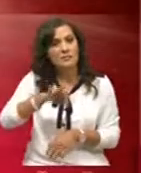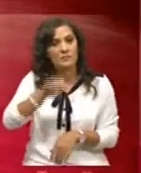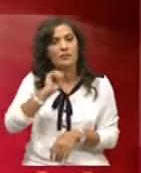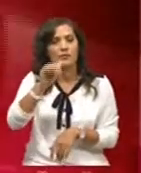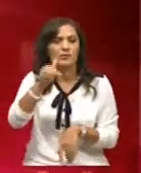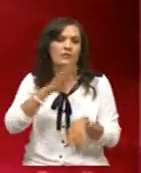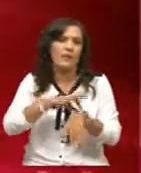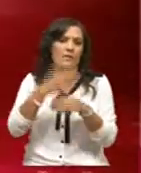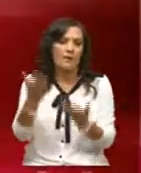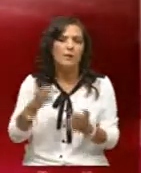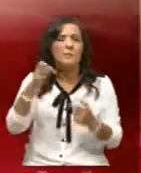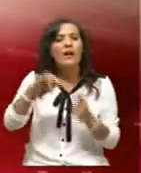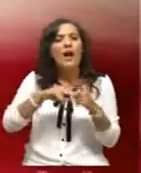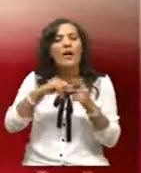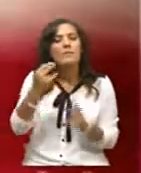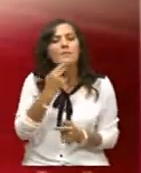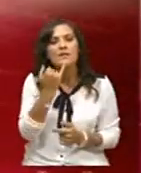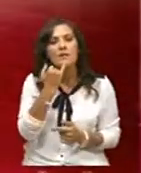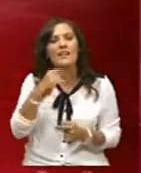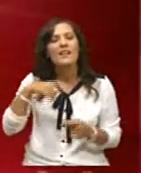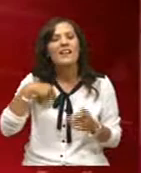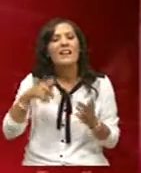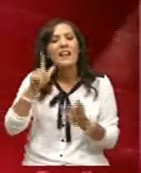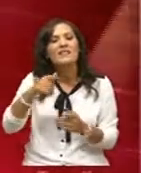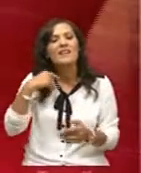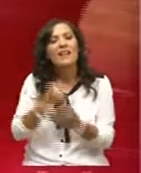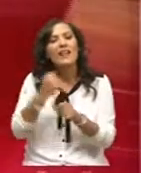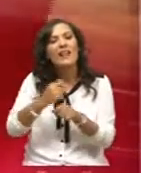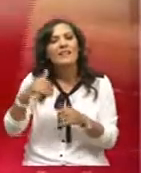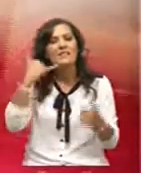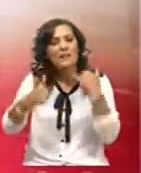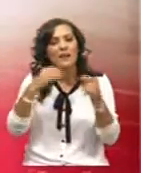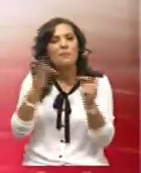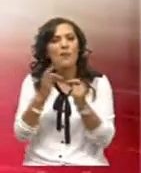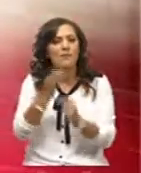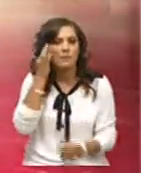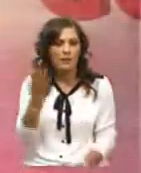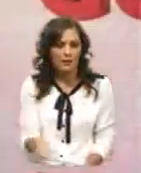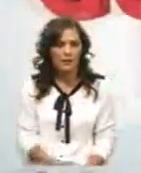günlük rehberdir Pınar Ayhan'ın konu luster Genel Sekreteri Bahadır Ünsal